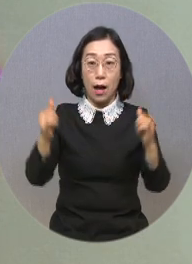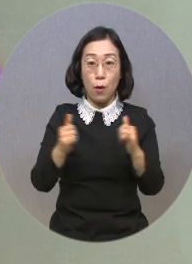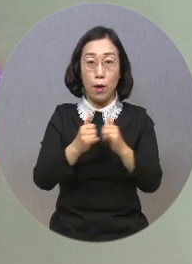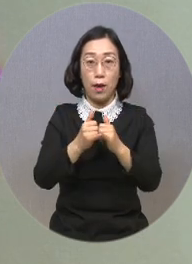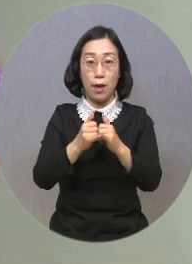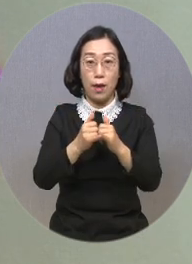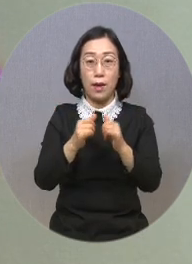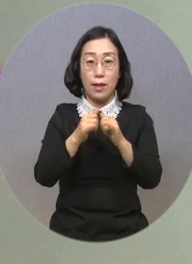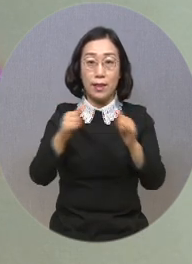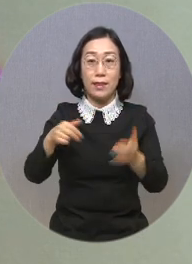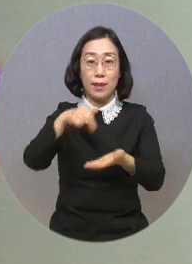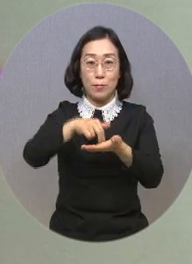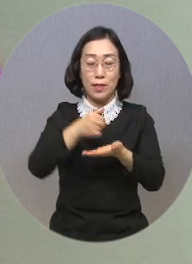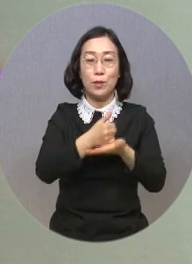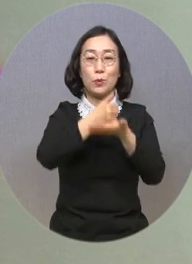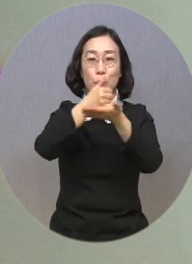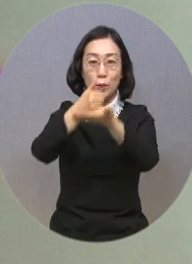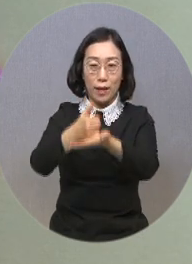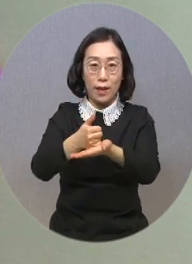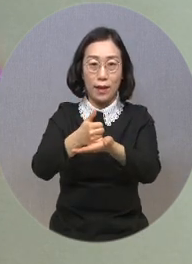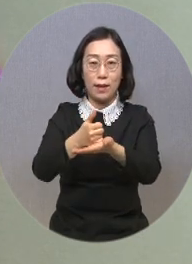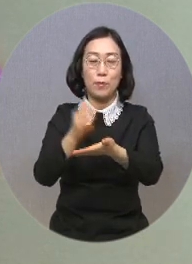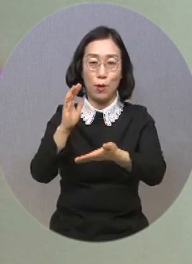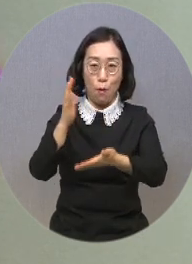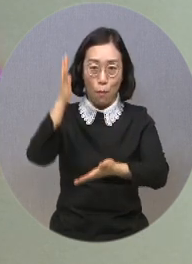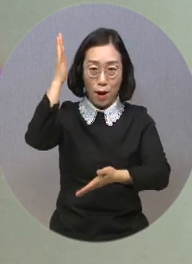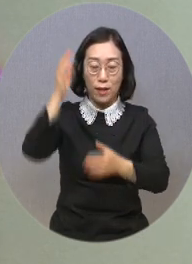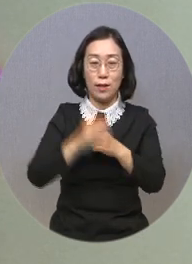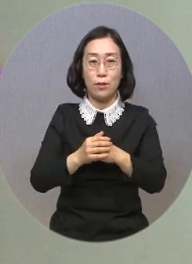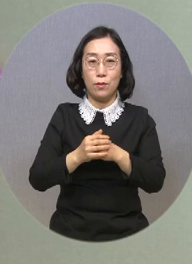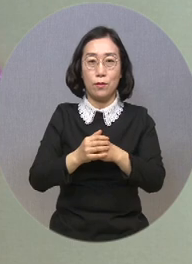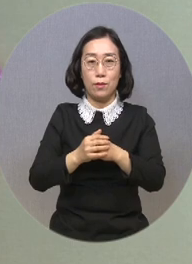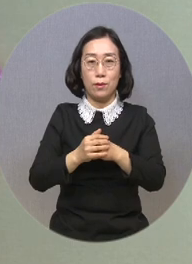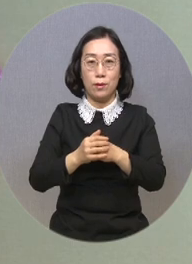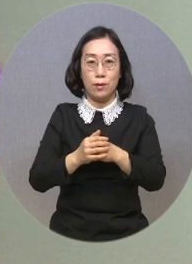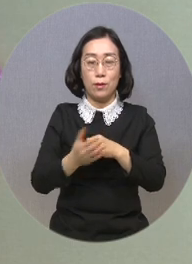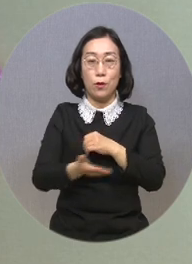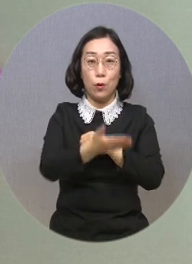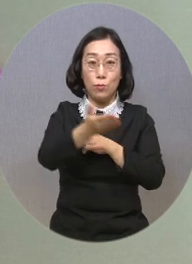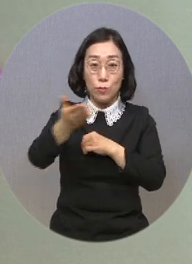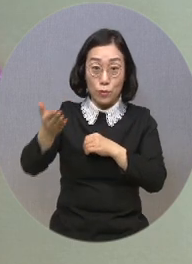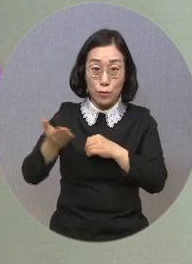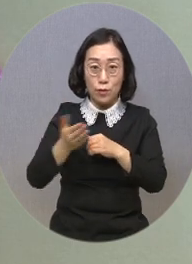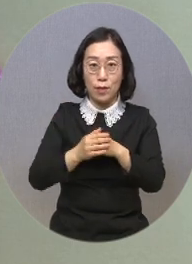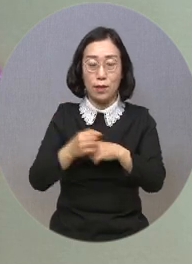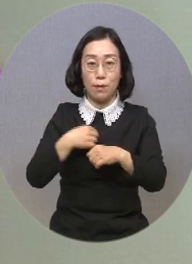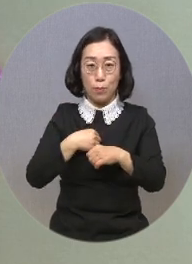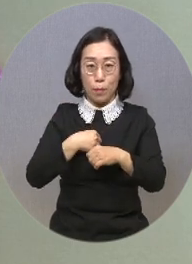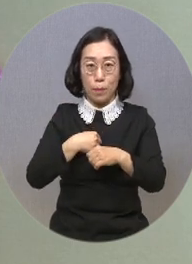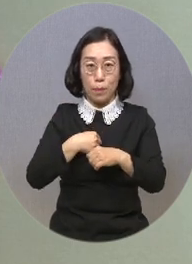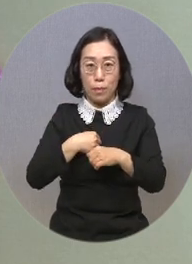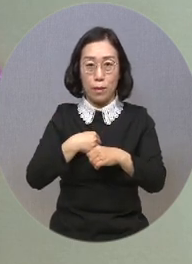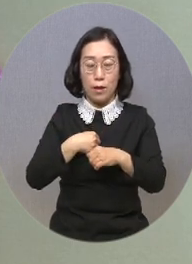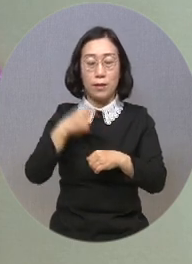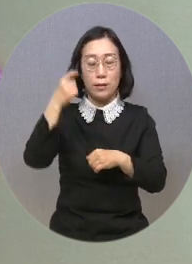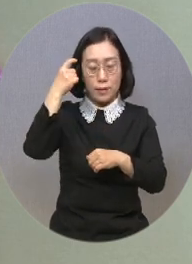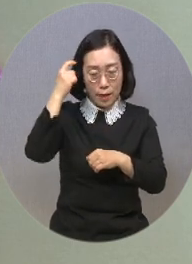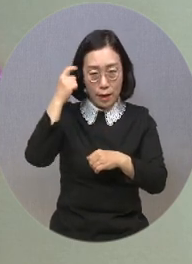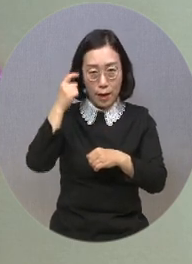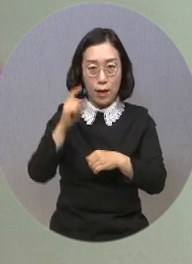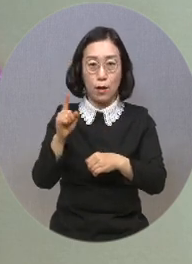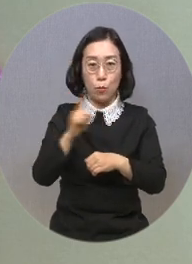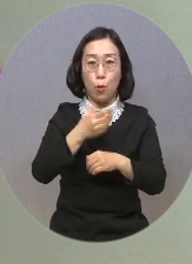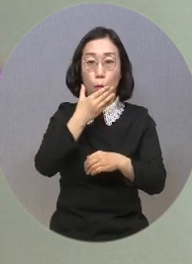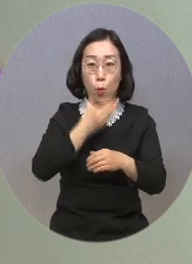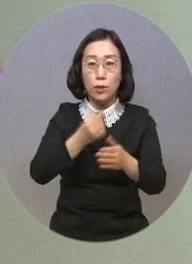리더자로서 초대를 받아서 너무 영광스럽고요. 끝나는 이 시간까지 여러분들의 또 저 나름대로의 소신과 생각을